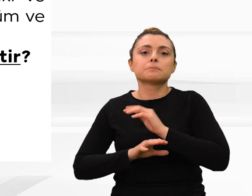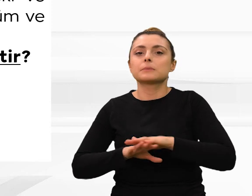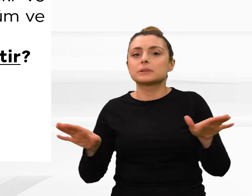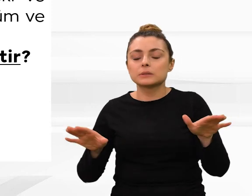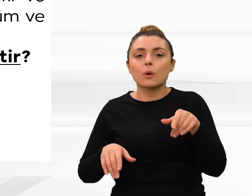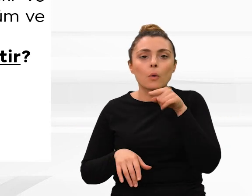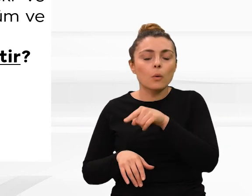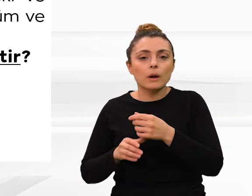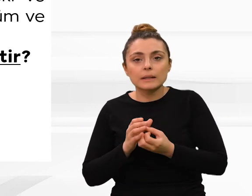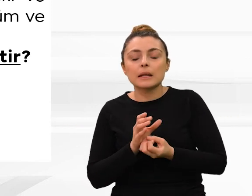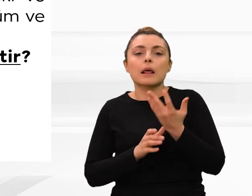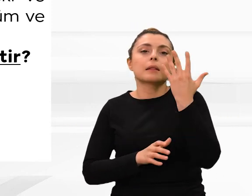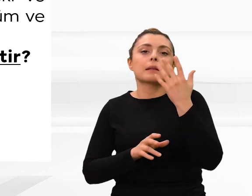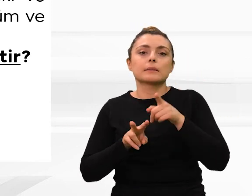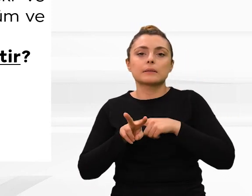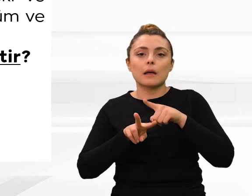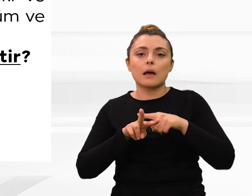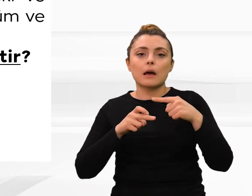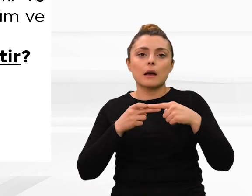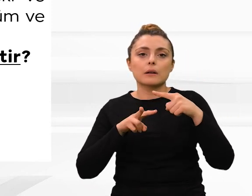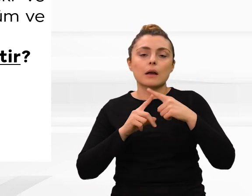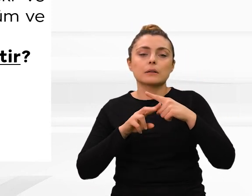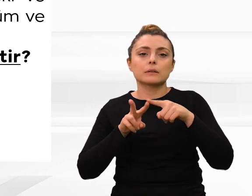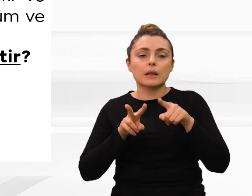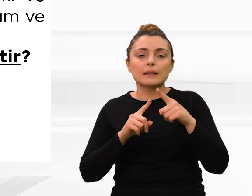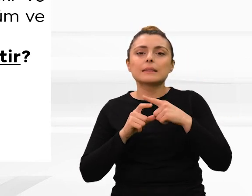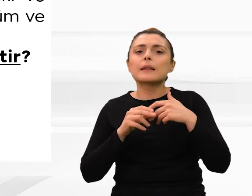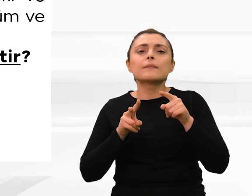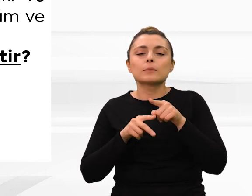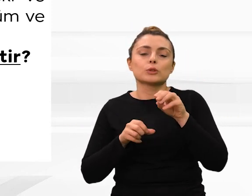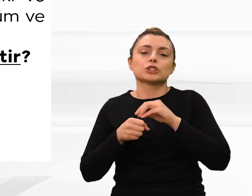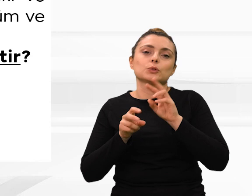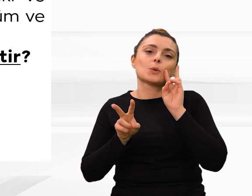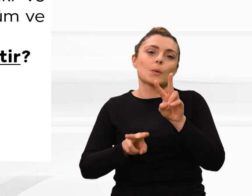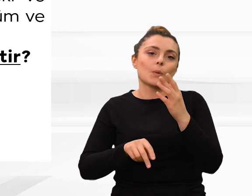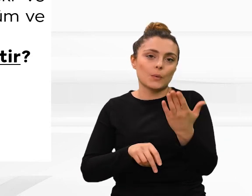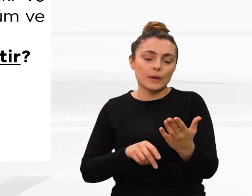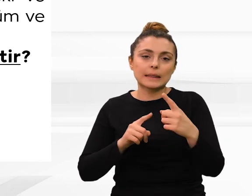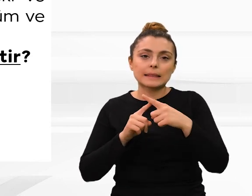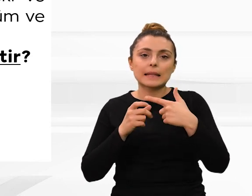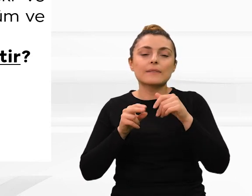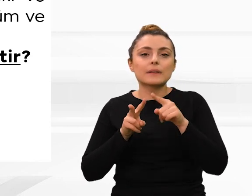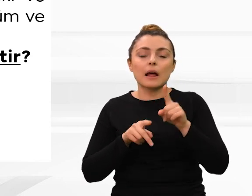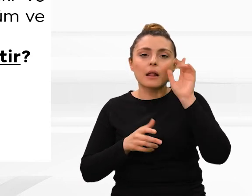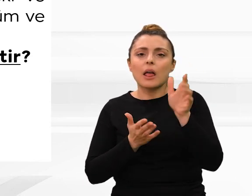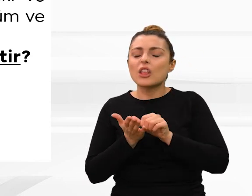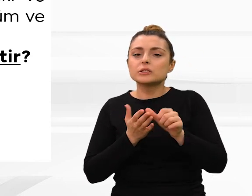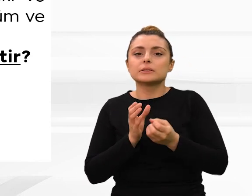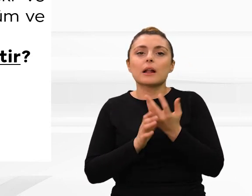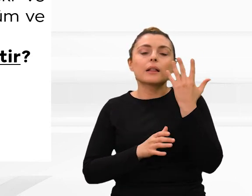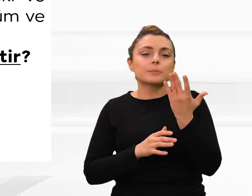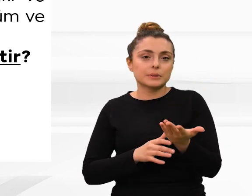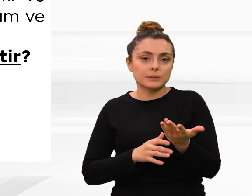o yaratan antekin sıfatında burada görüyoruz tek bir neydi Allah'ın her şeyi